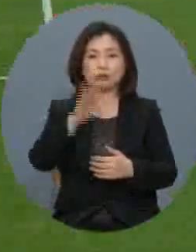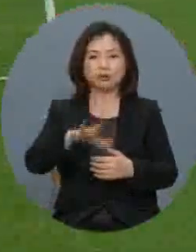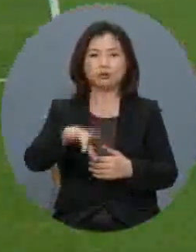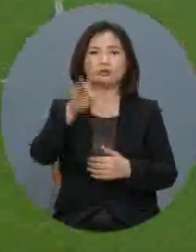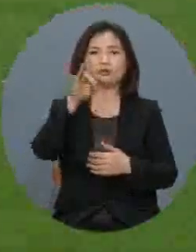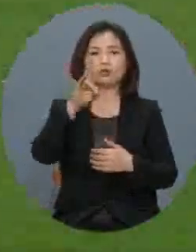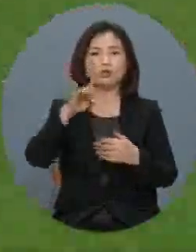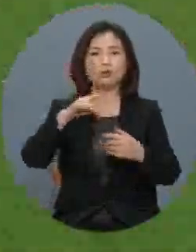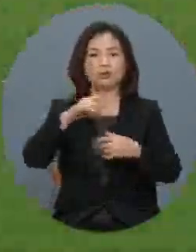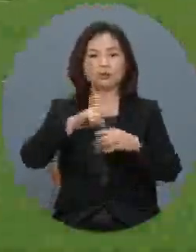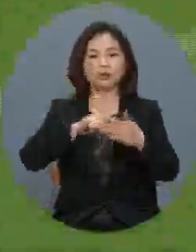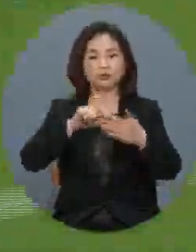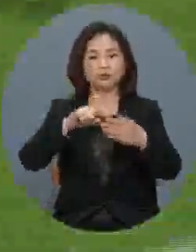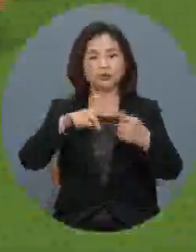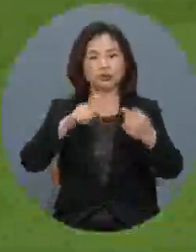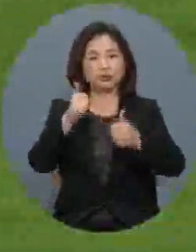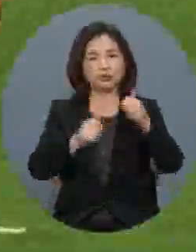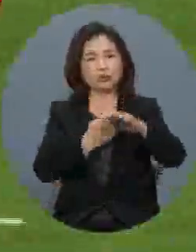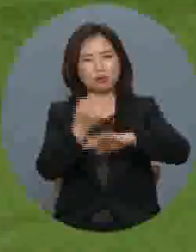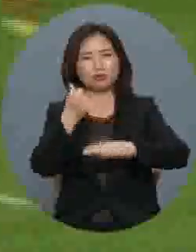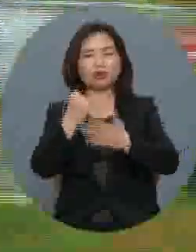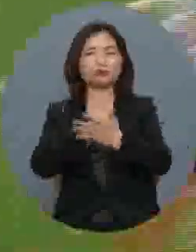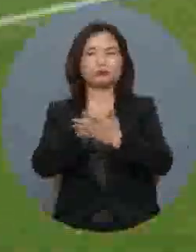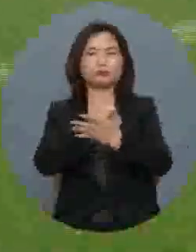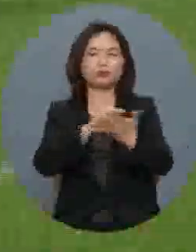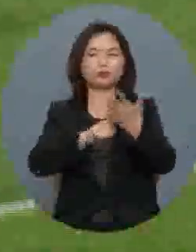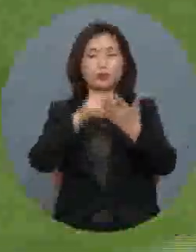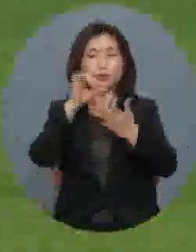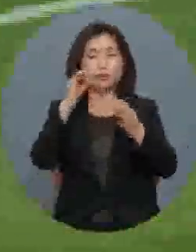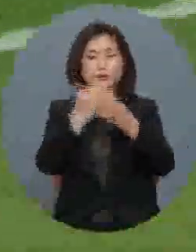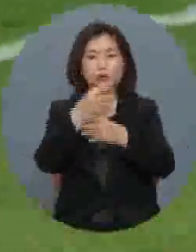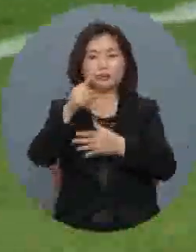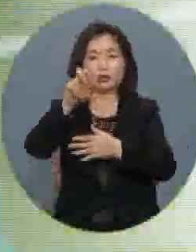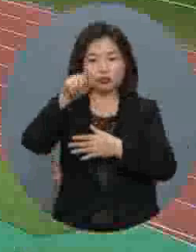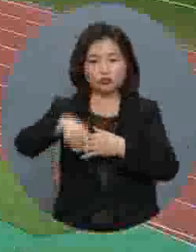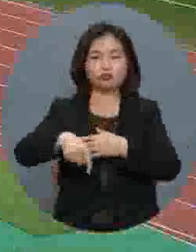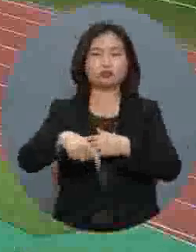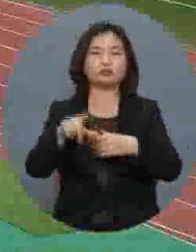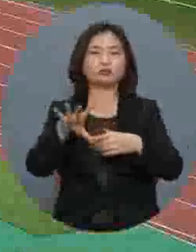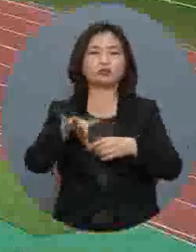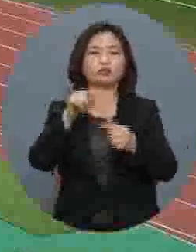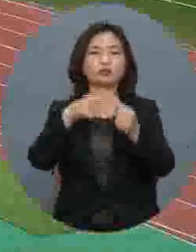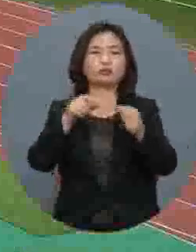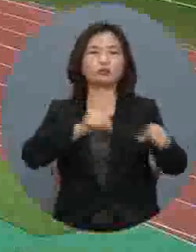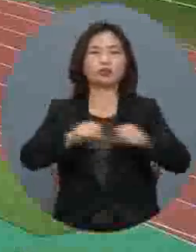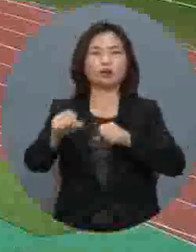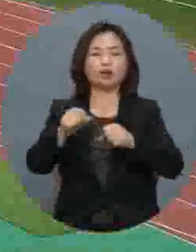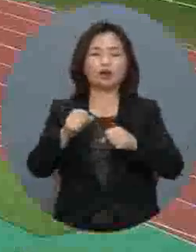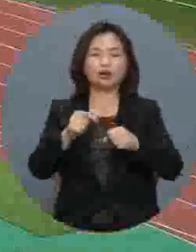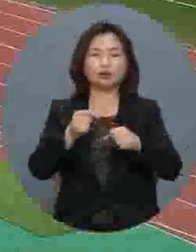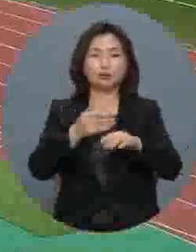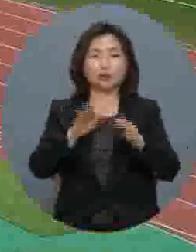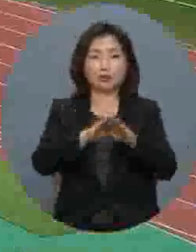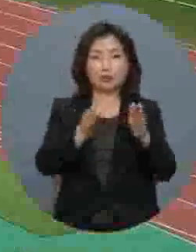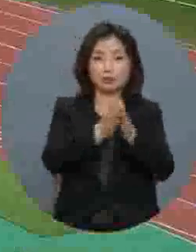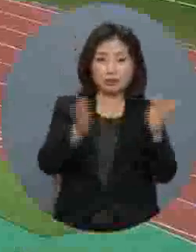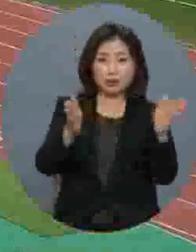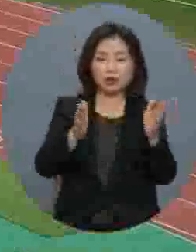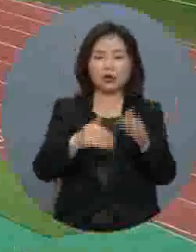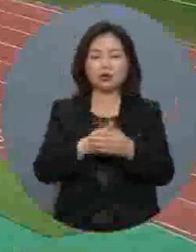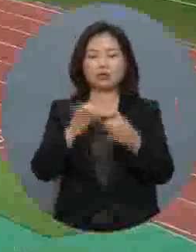보니 경기 외적인 운영에서 더 큰 아쉬움을 남긴 김천 상무의 첫 걸음. 다소 늦은 홈 개막전과 함께 김천